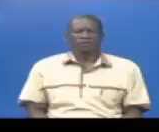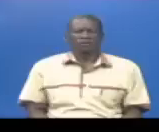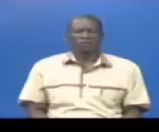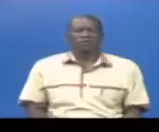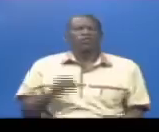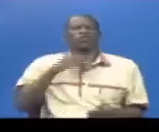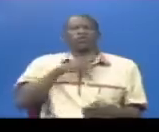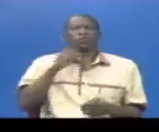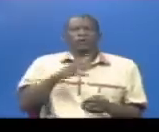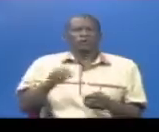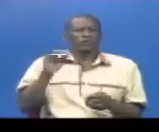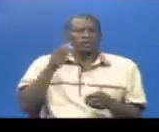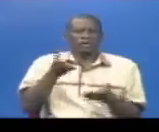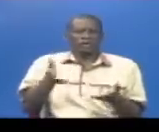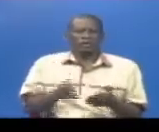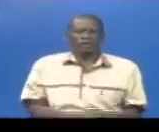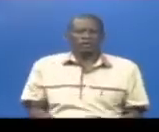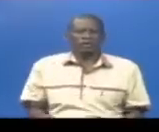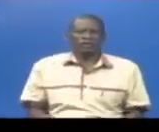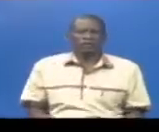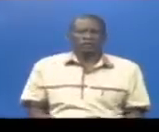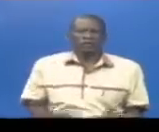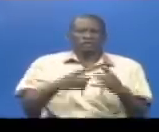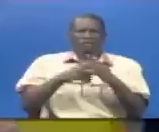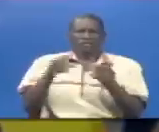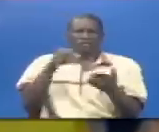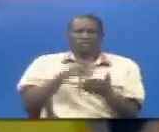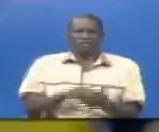kelele ambazo unazisikia,